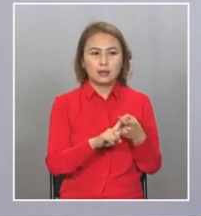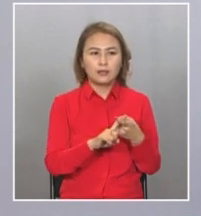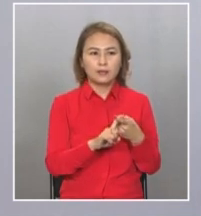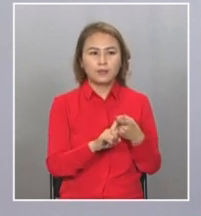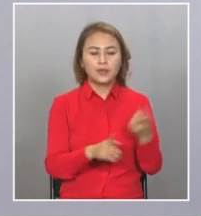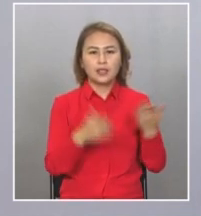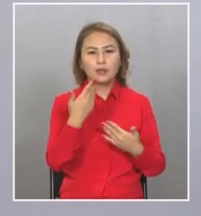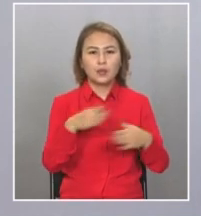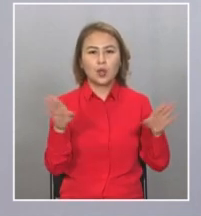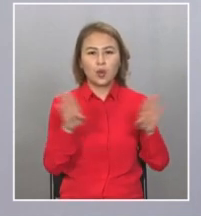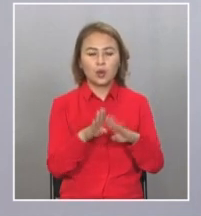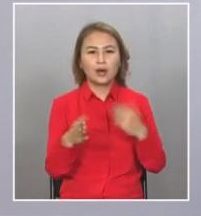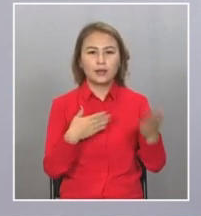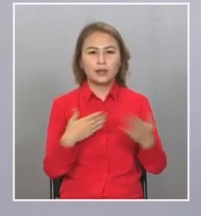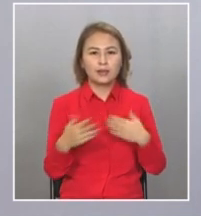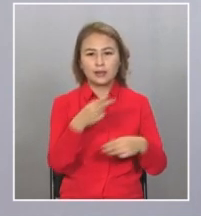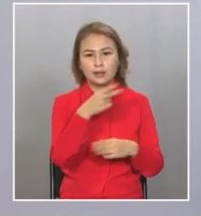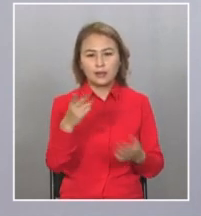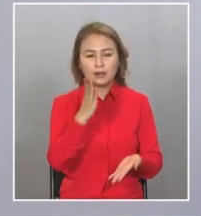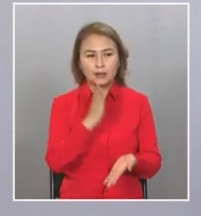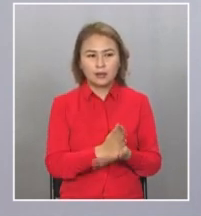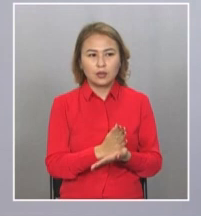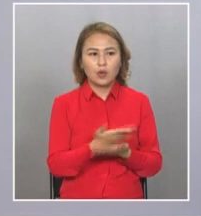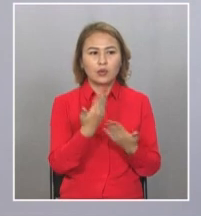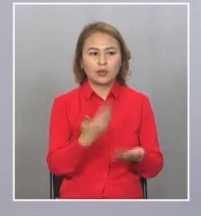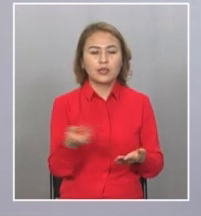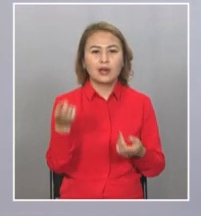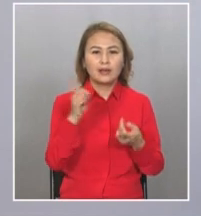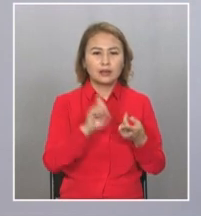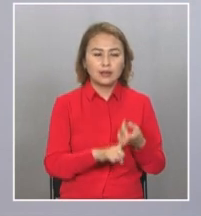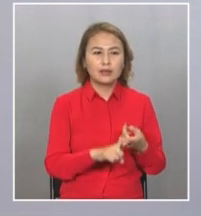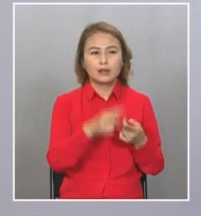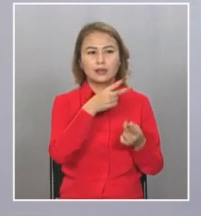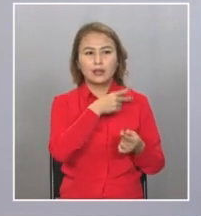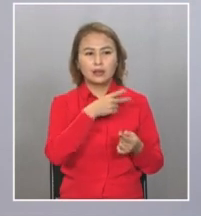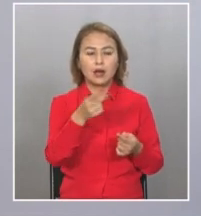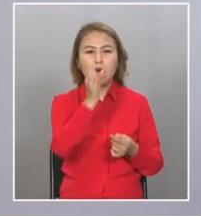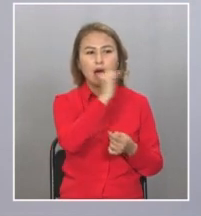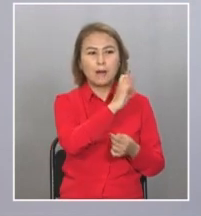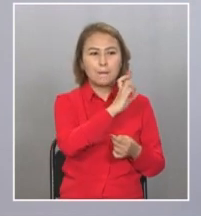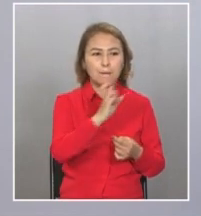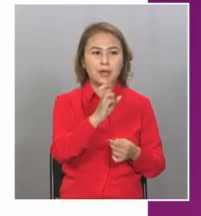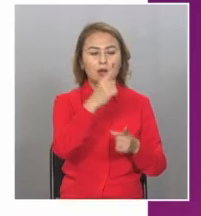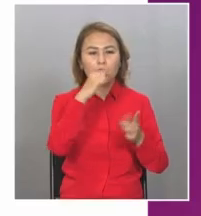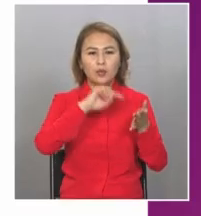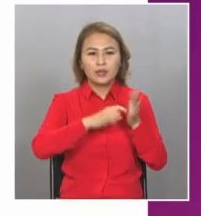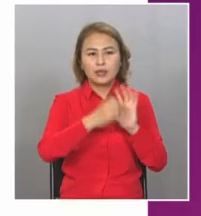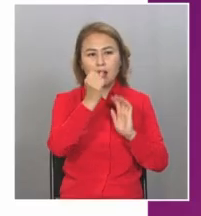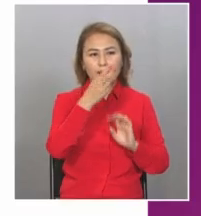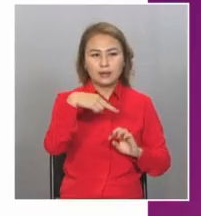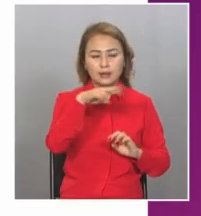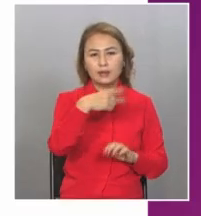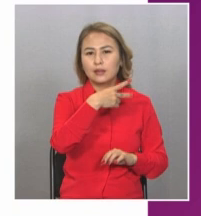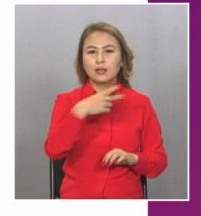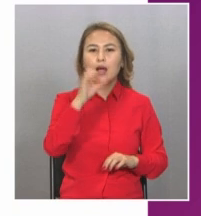Енді мұна екі қатынас онда тең екен. Осы қатынастардың теңдігінен А-бы мен А-дының көбейтінісі